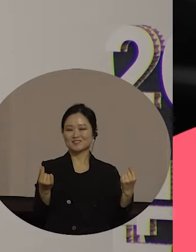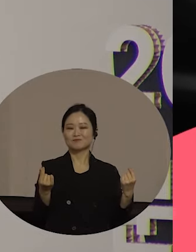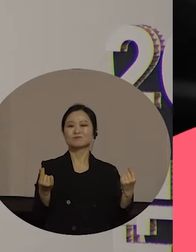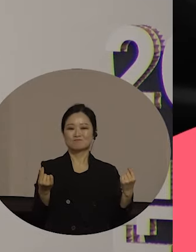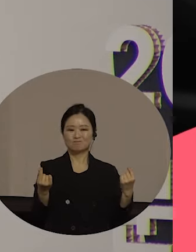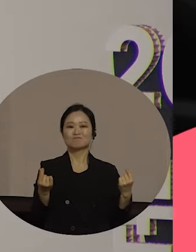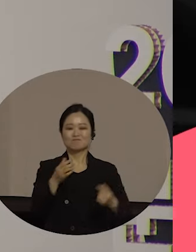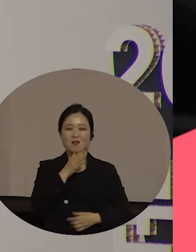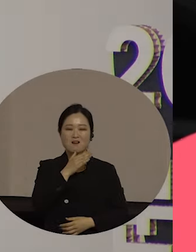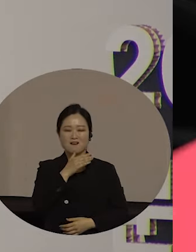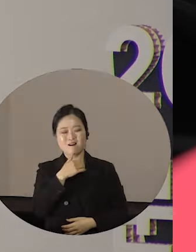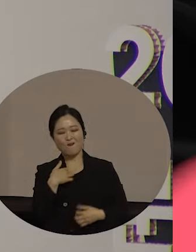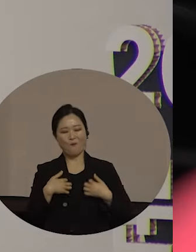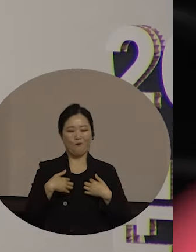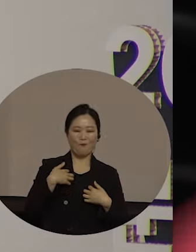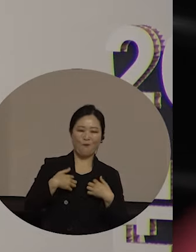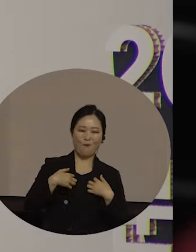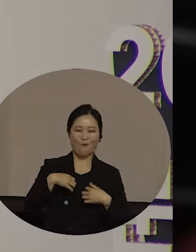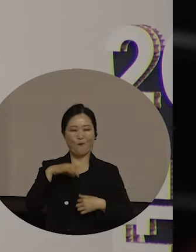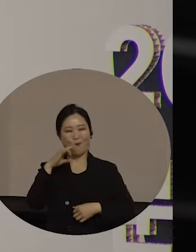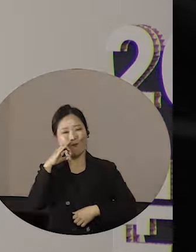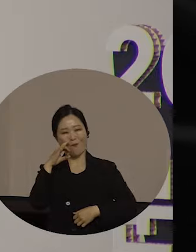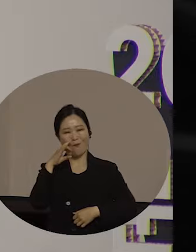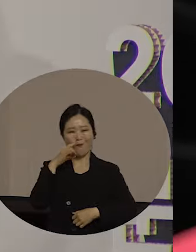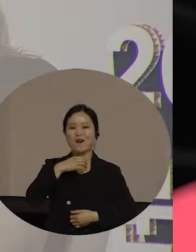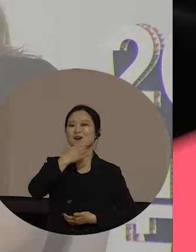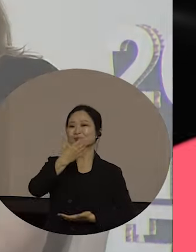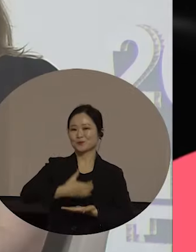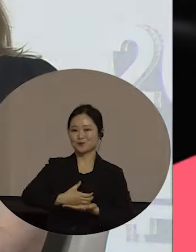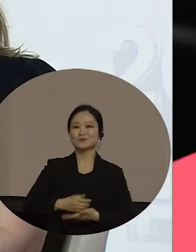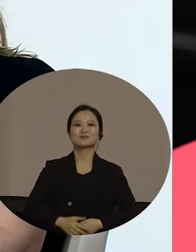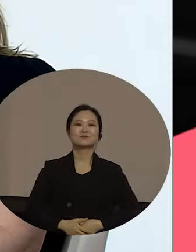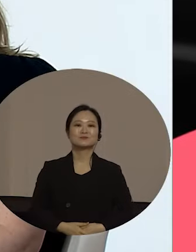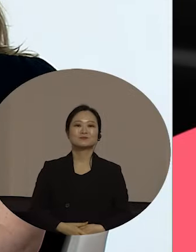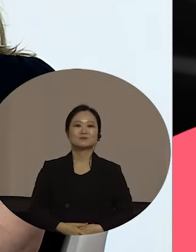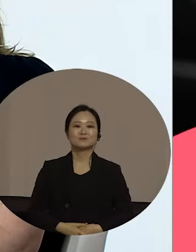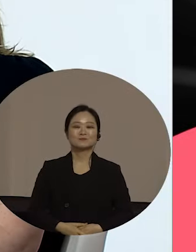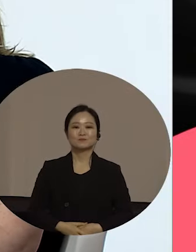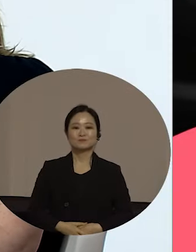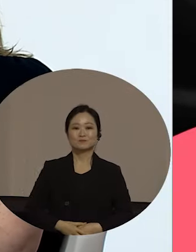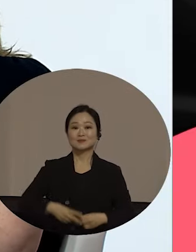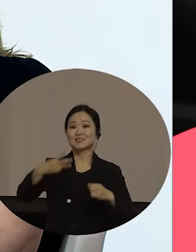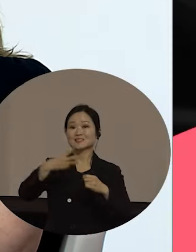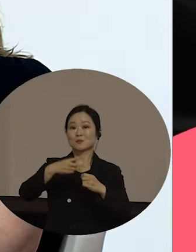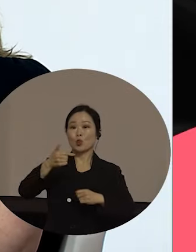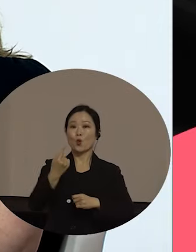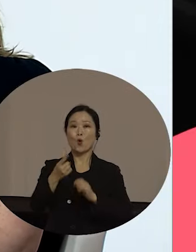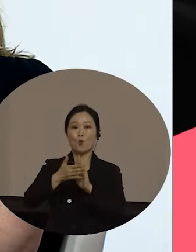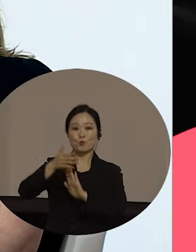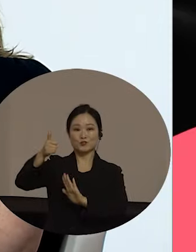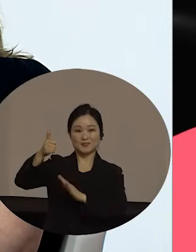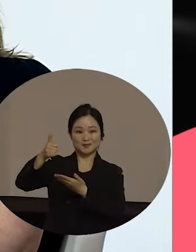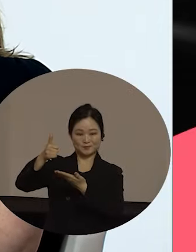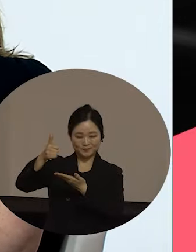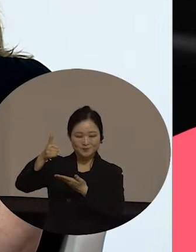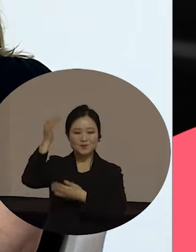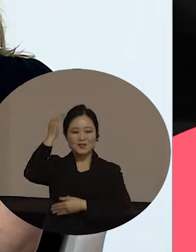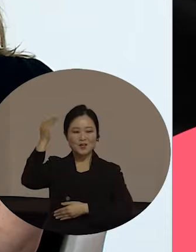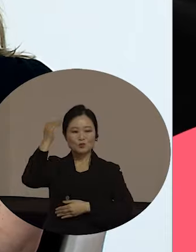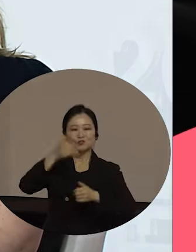또 재미있고 흥미롭게 된다는 부분에서 감동을 받았습니다. 그리고 노준석 본부장님, 우리 우리나라 사회에서는